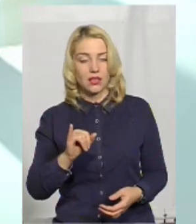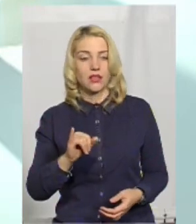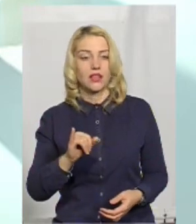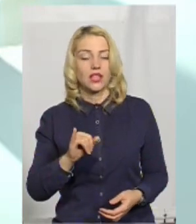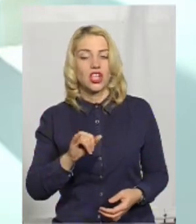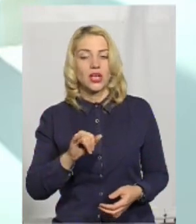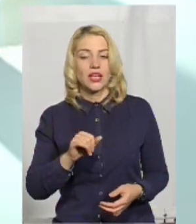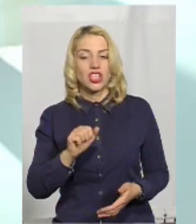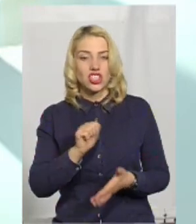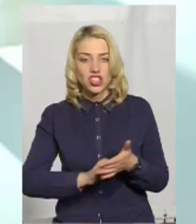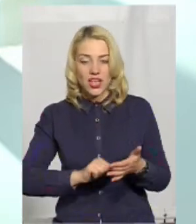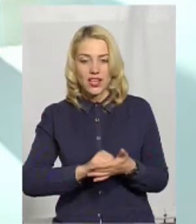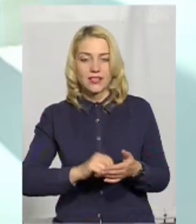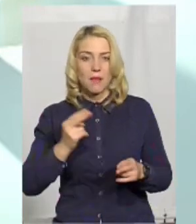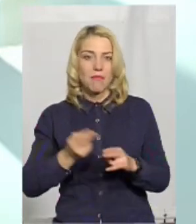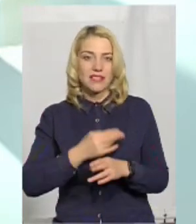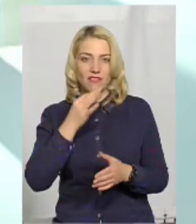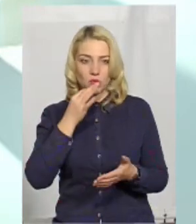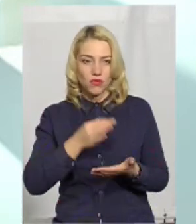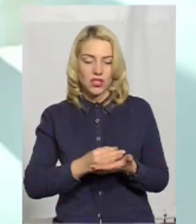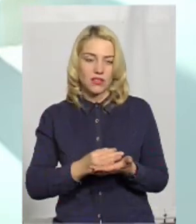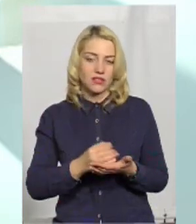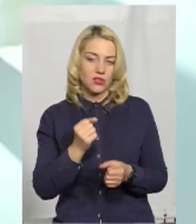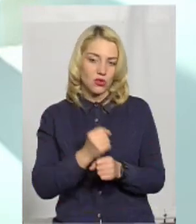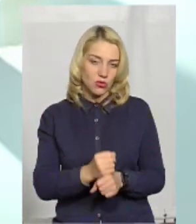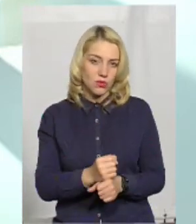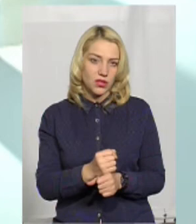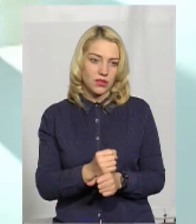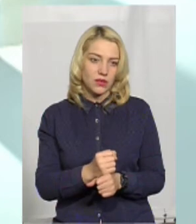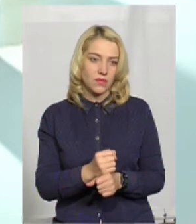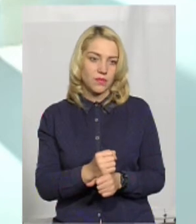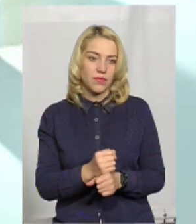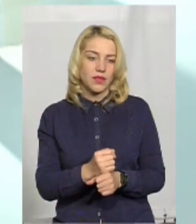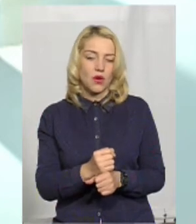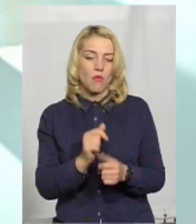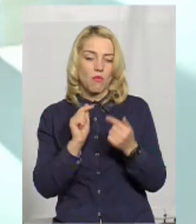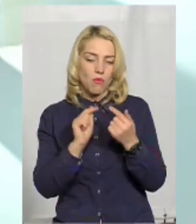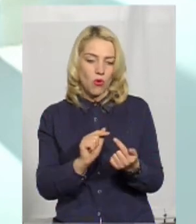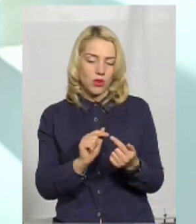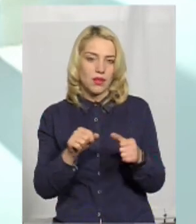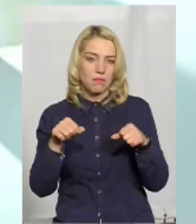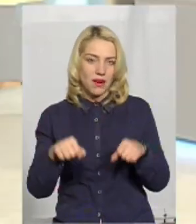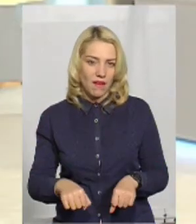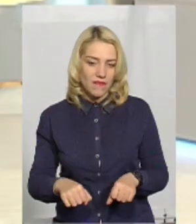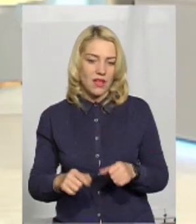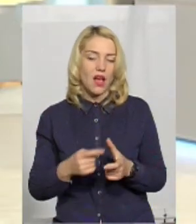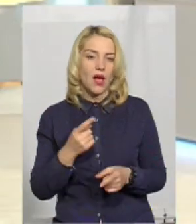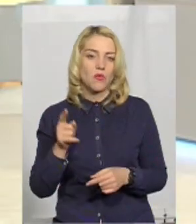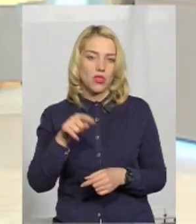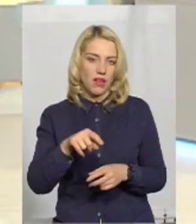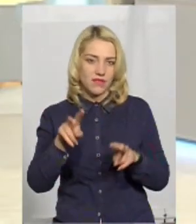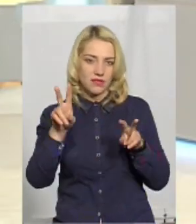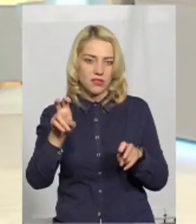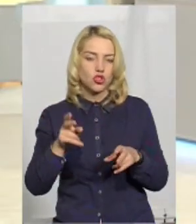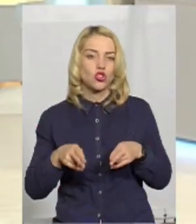через безвідповідальність вчиняють ті чи інші протиправні або навіть злочини.